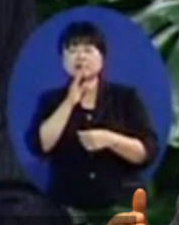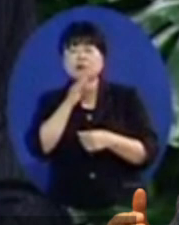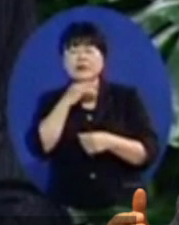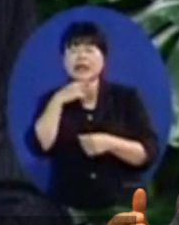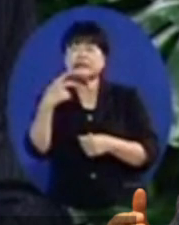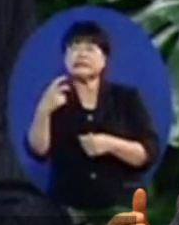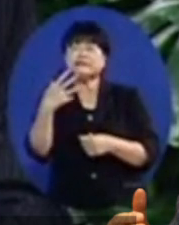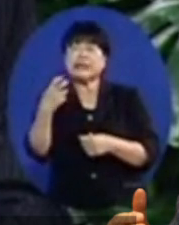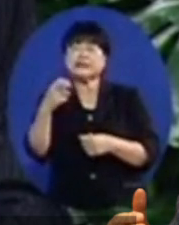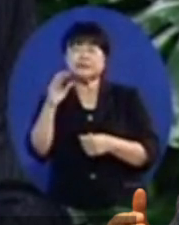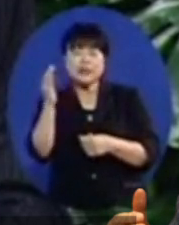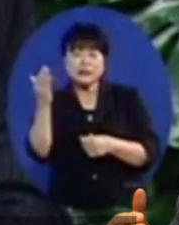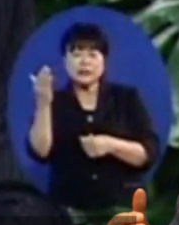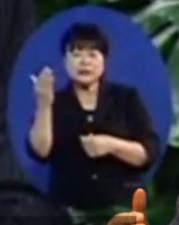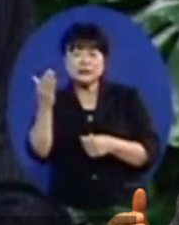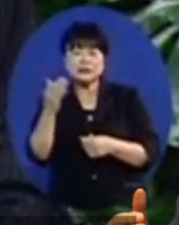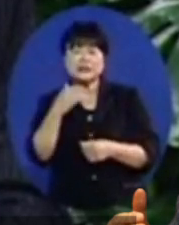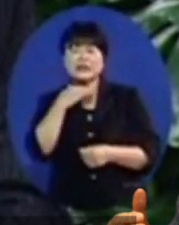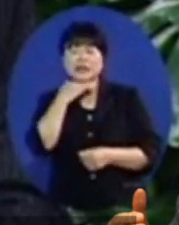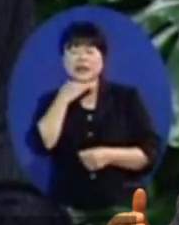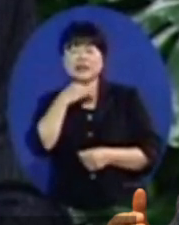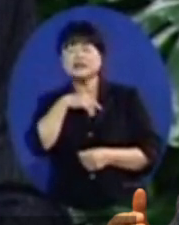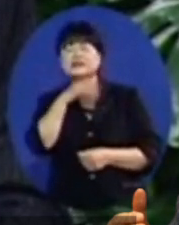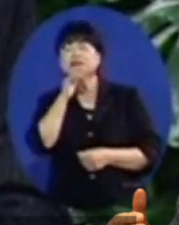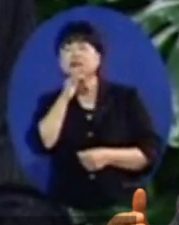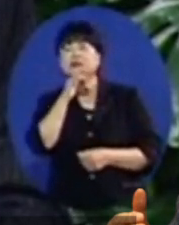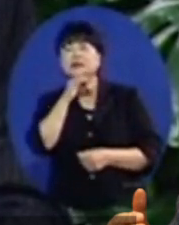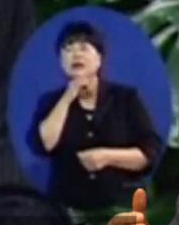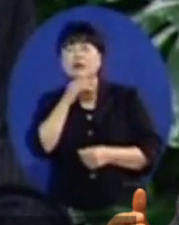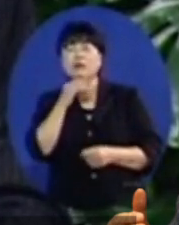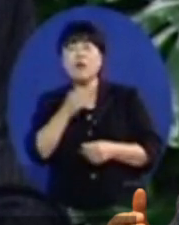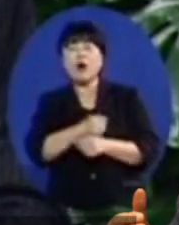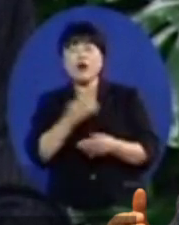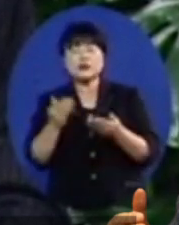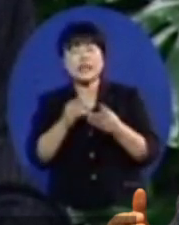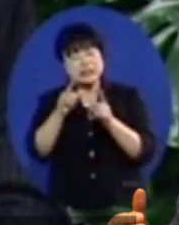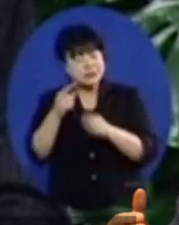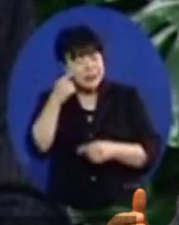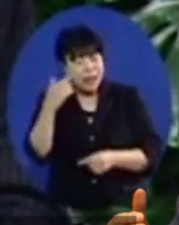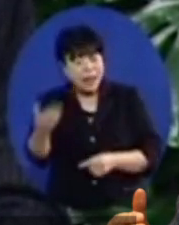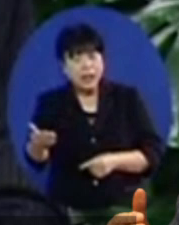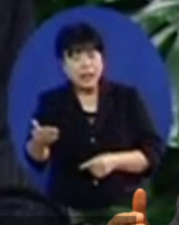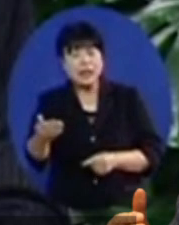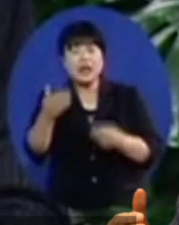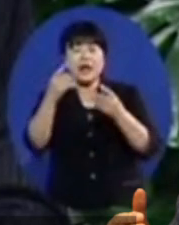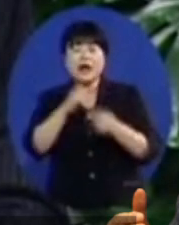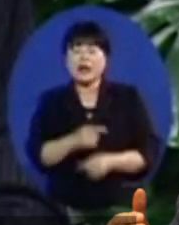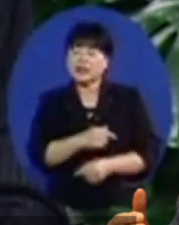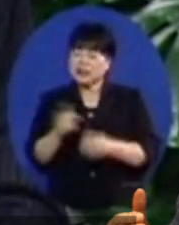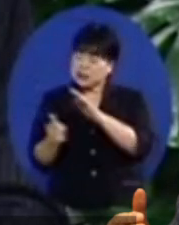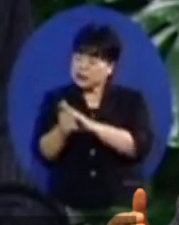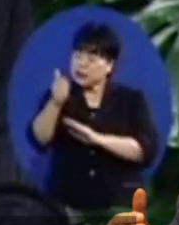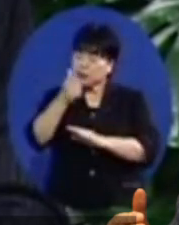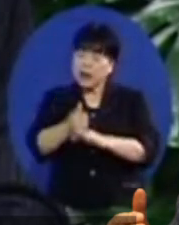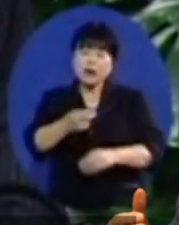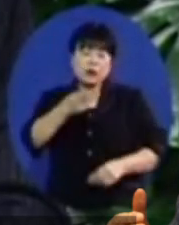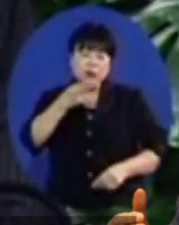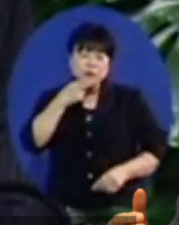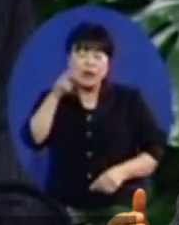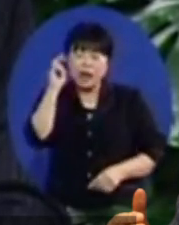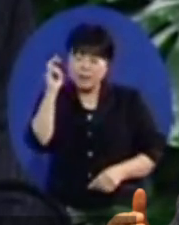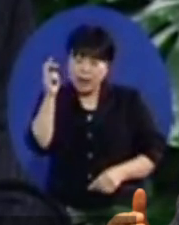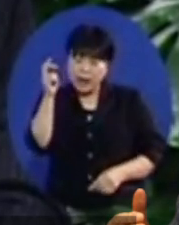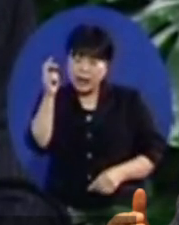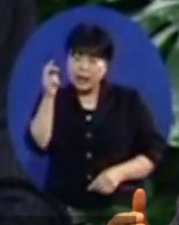넘어 80이 돼가는 이 나이에 뭘 하고 살겠습니까? 아무 희망이 없지 않겠습니까?